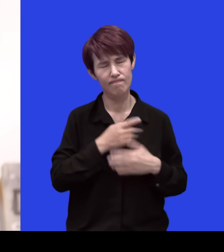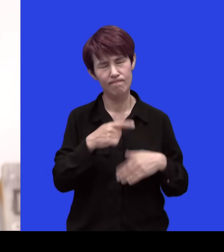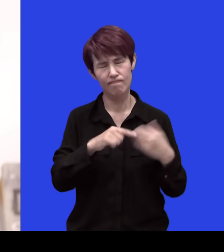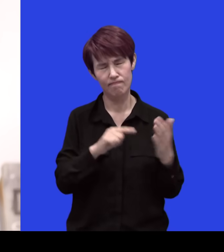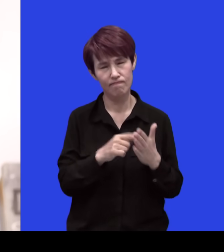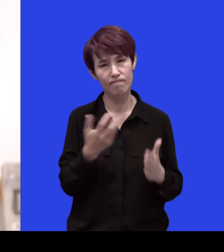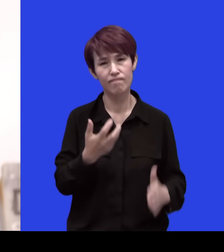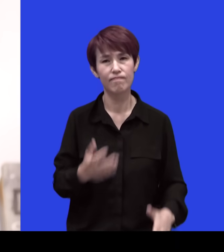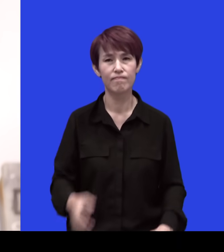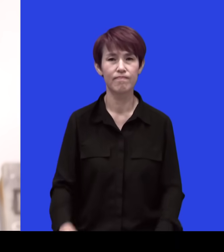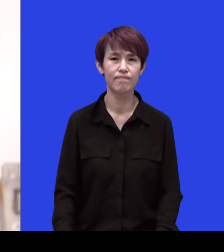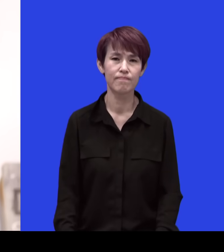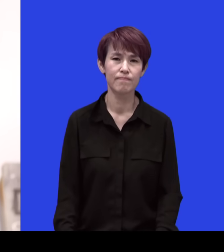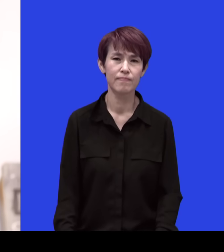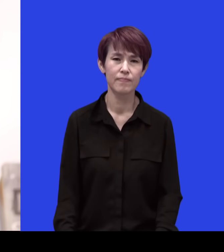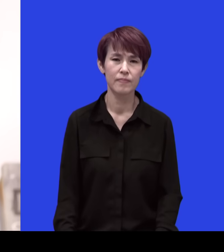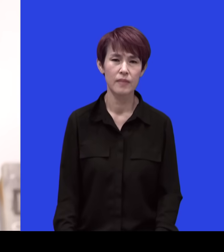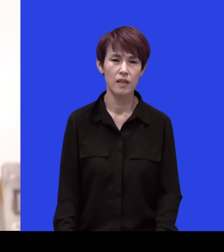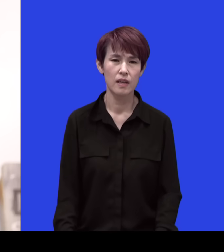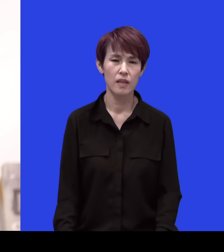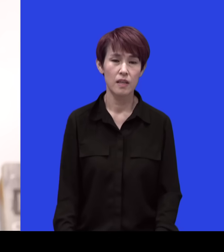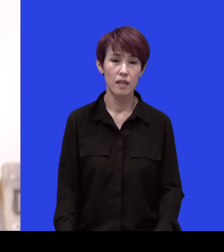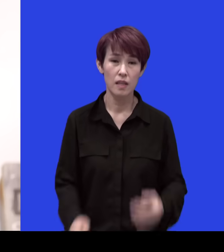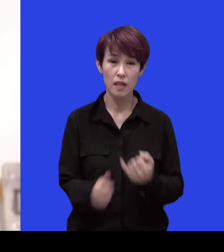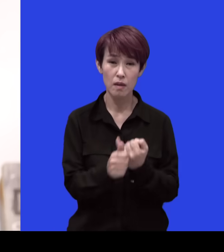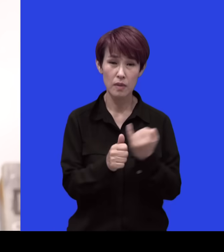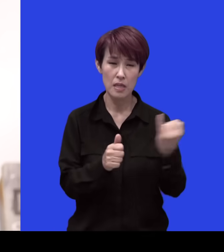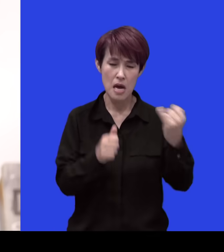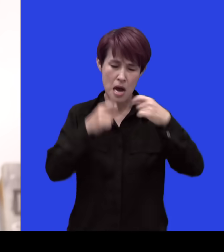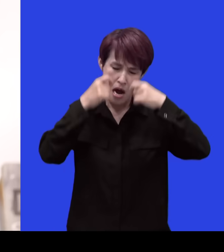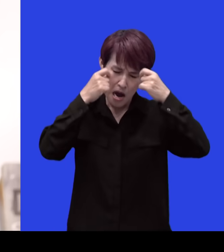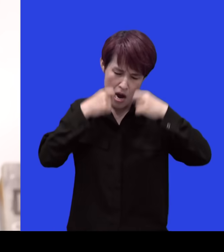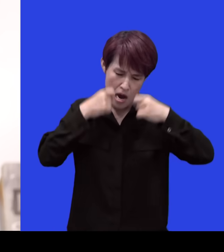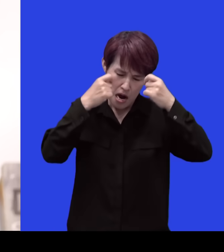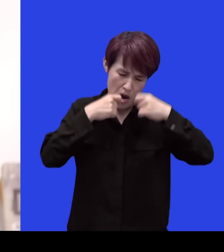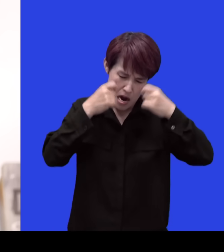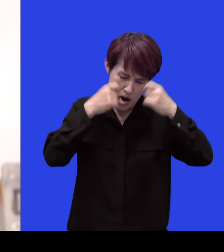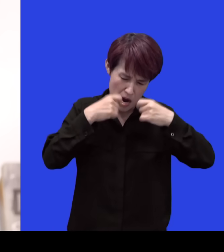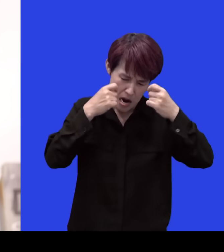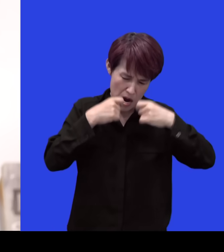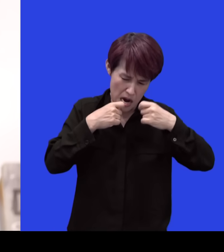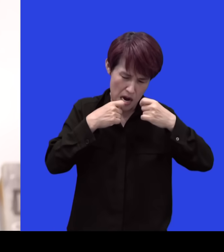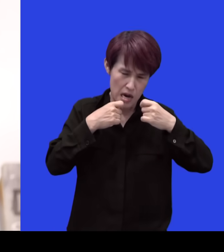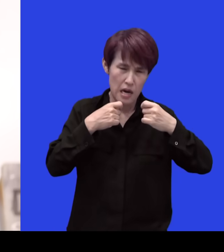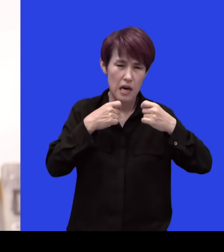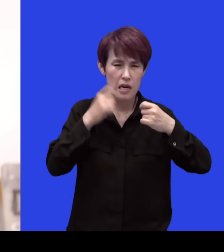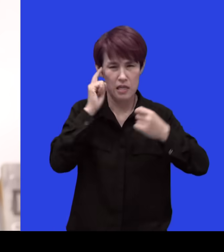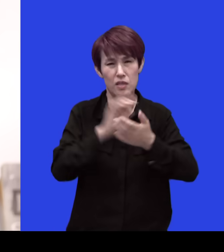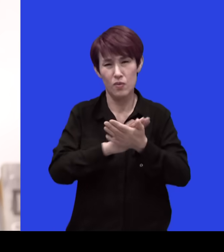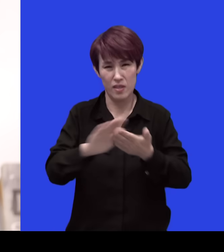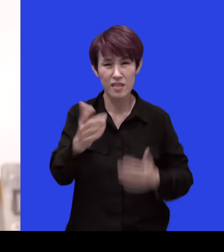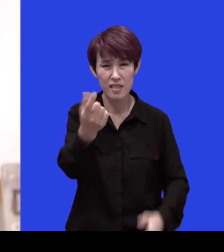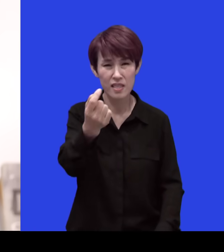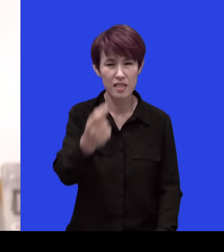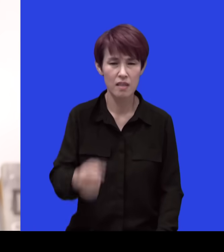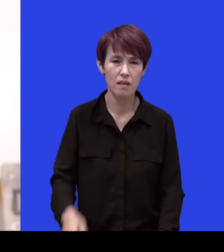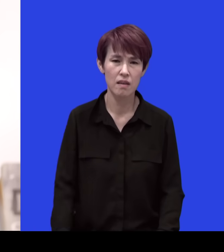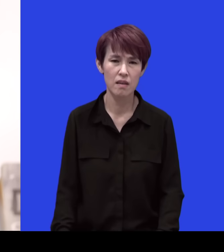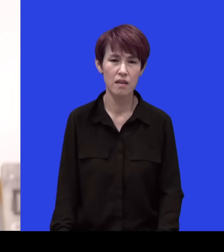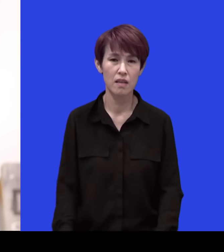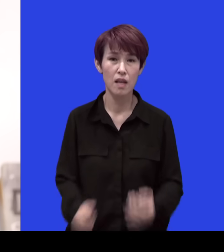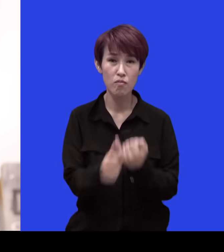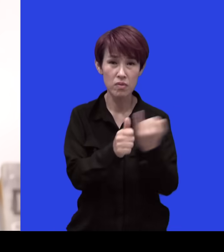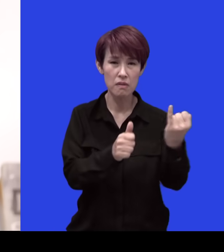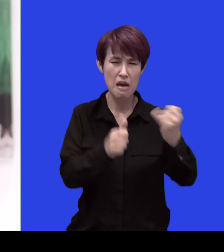그리고 좀 실컷 울었으면 몰라요. 네. 그냥 통곡하고 울어야지 그럴 때는. 네. 그냥 통곡하고